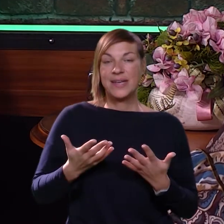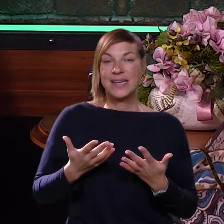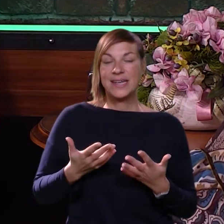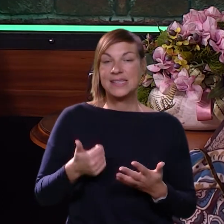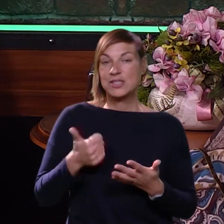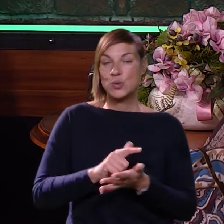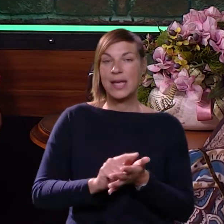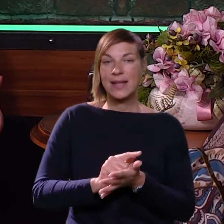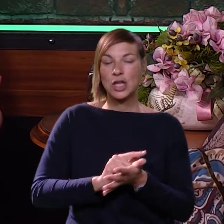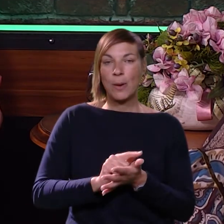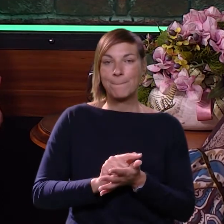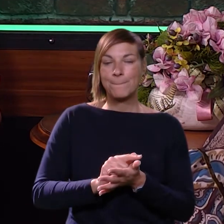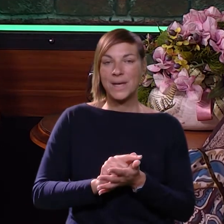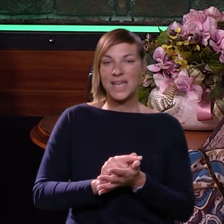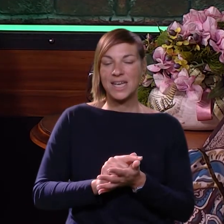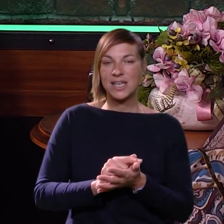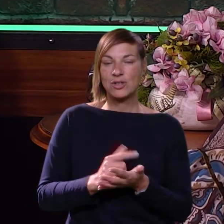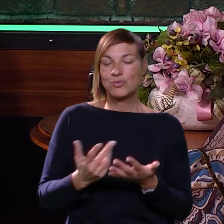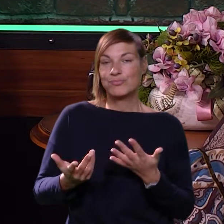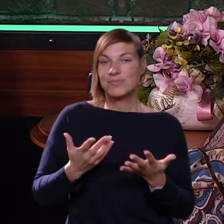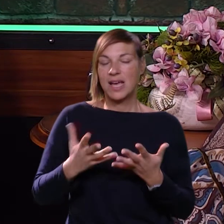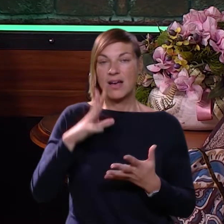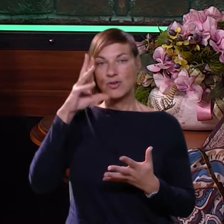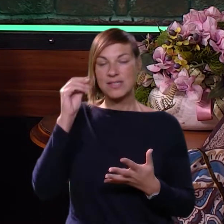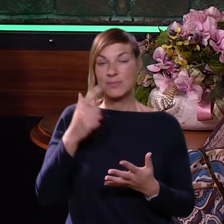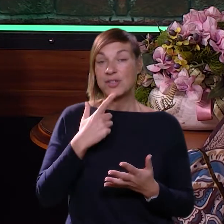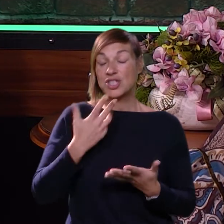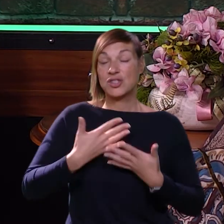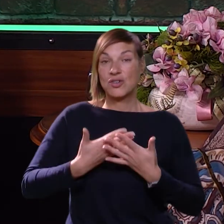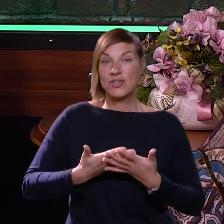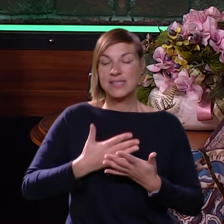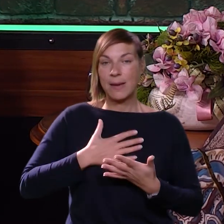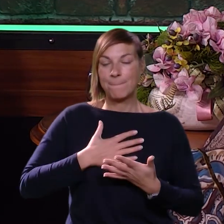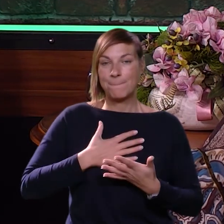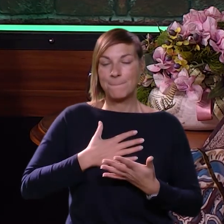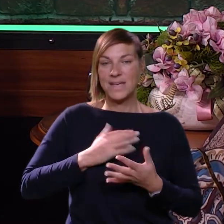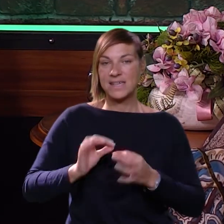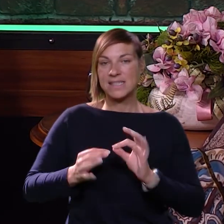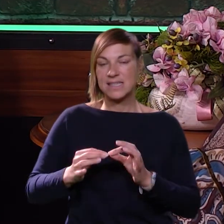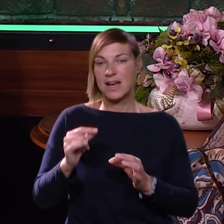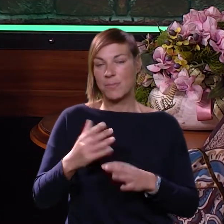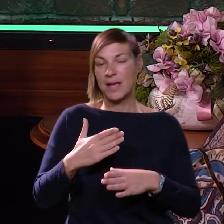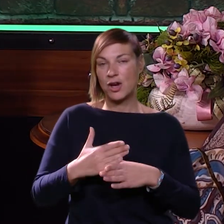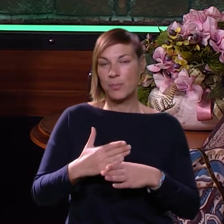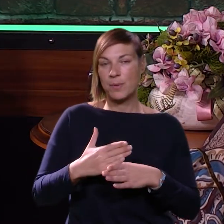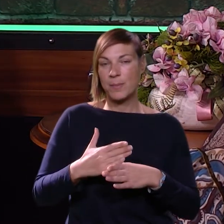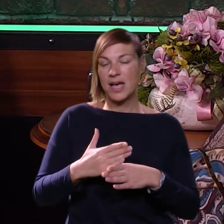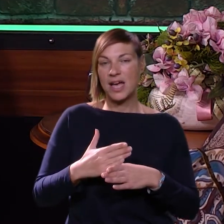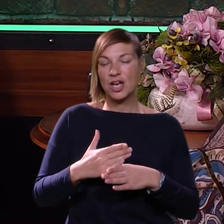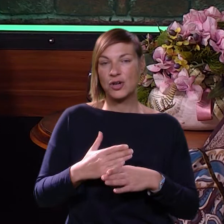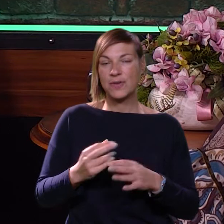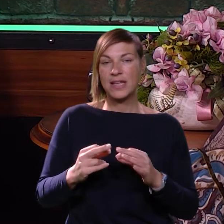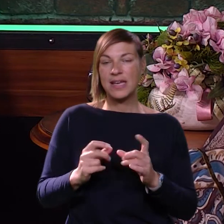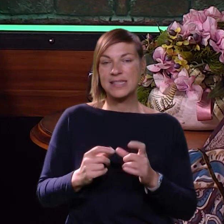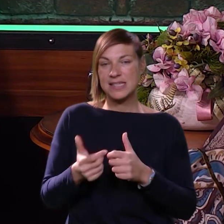znaš, u stvari u jednom periodu u stvari nekako zaboraviš tko si. Meni je do duše stalno malo pomagao Aster, jer ja sam